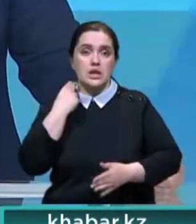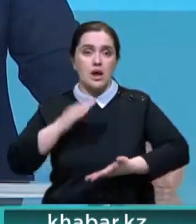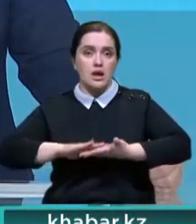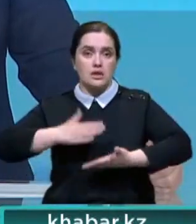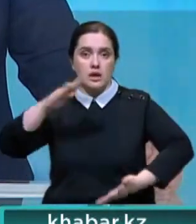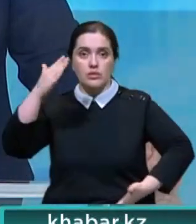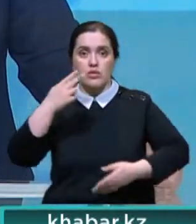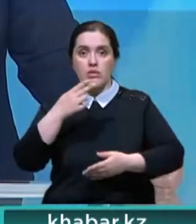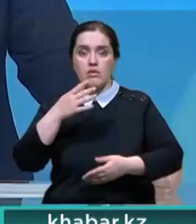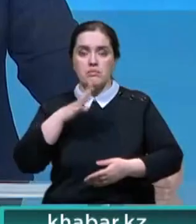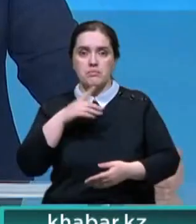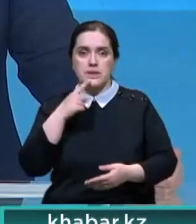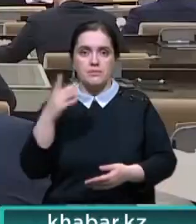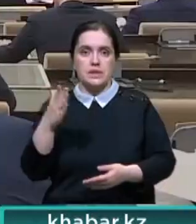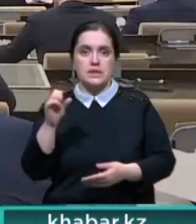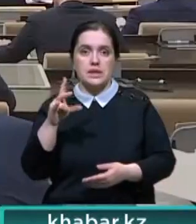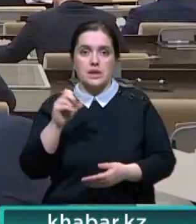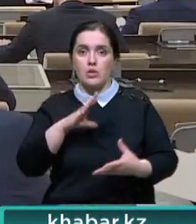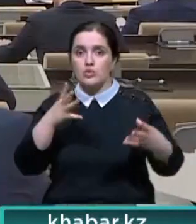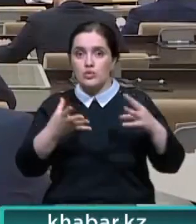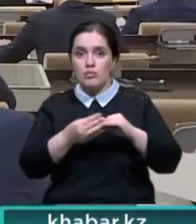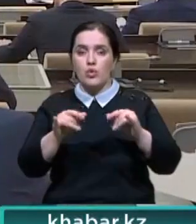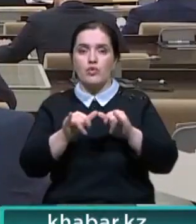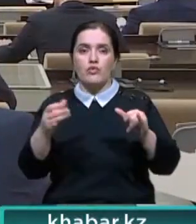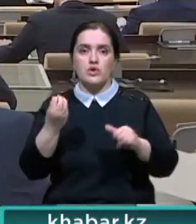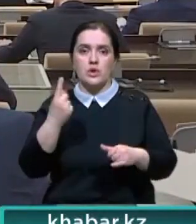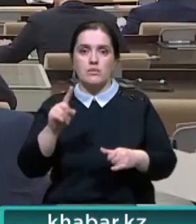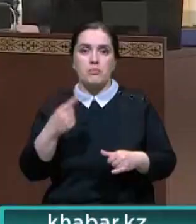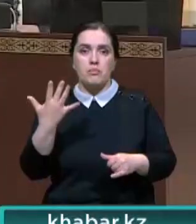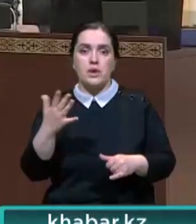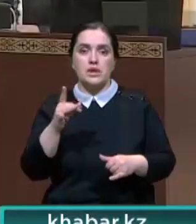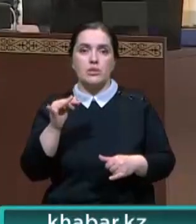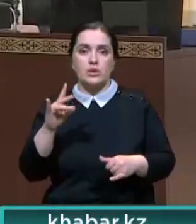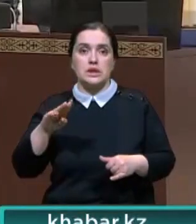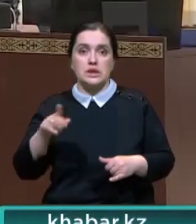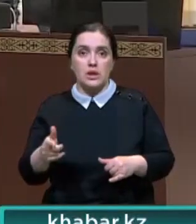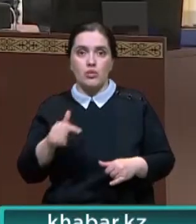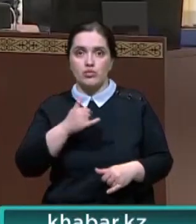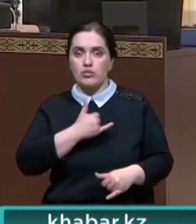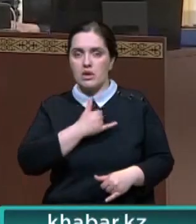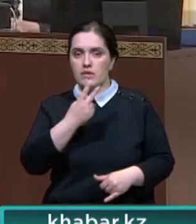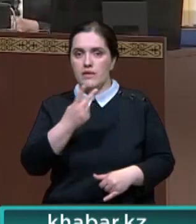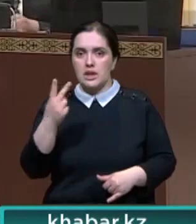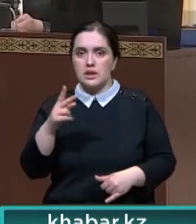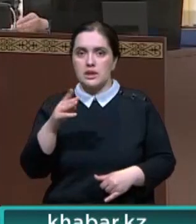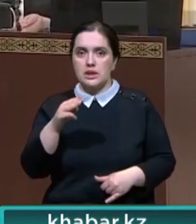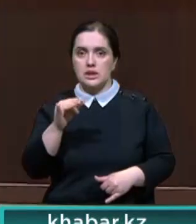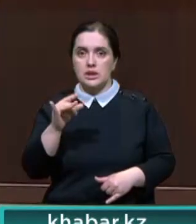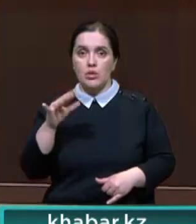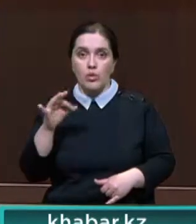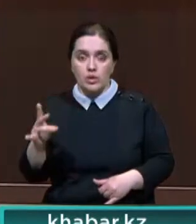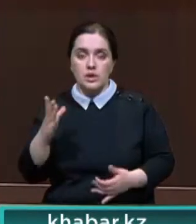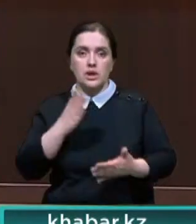республики сегодня прокомментировал спикер Сената. Сумму, напомню, намерены увеличить еще на 1,5 триллиона тенге к имеющимся уже